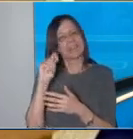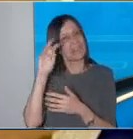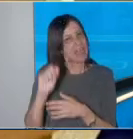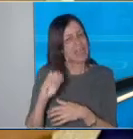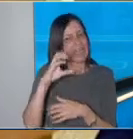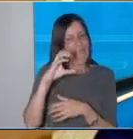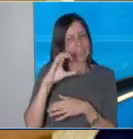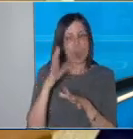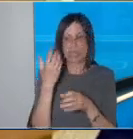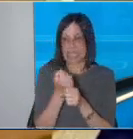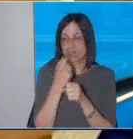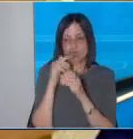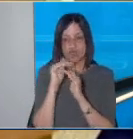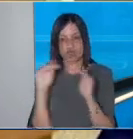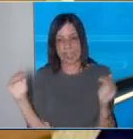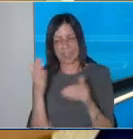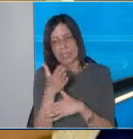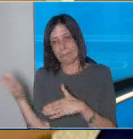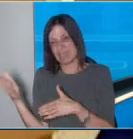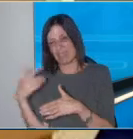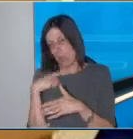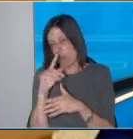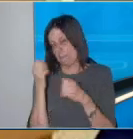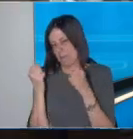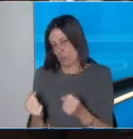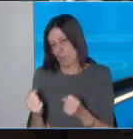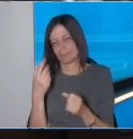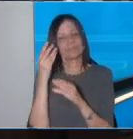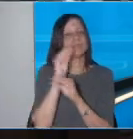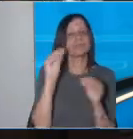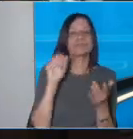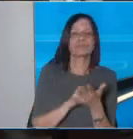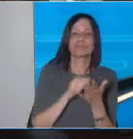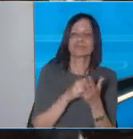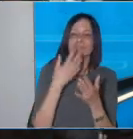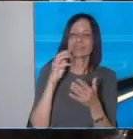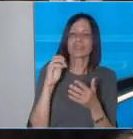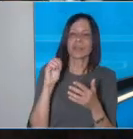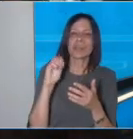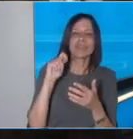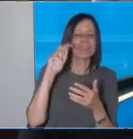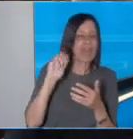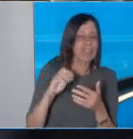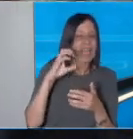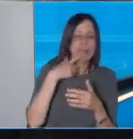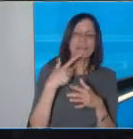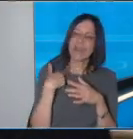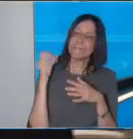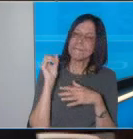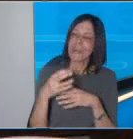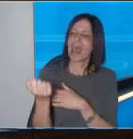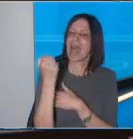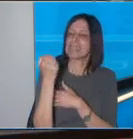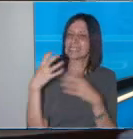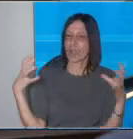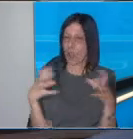מה שיעשה עכשיו שקט בימין, הנדב, אני מסופק. אבל תראה, בהודעה לעיתונות שיצא לפחות, מתן כהנה אומר, אני בא לחזק את הקואליציה. יכולת